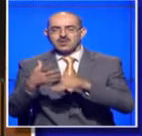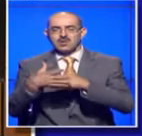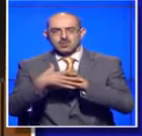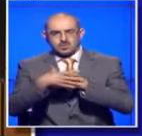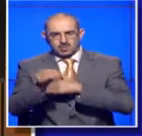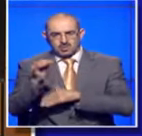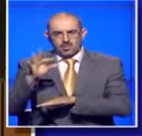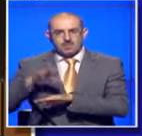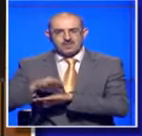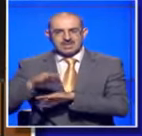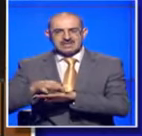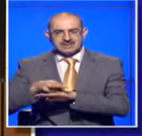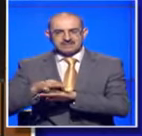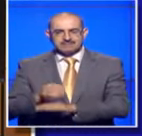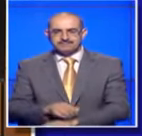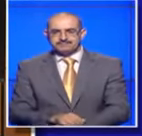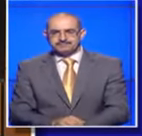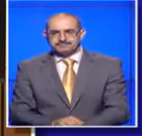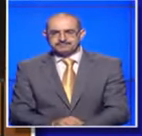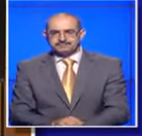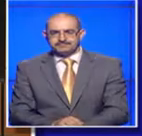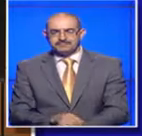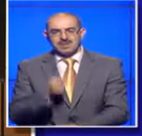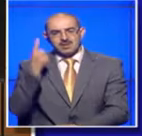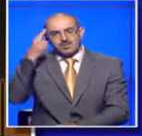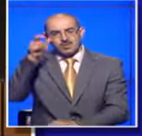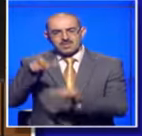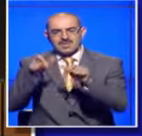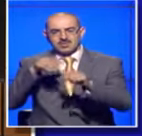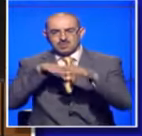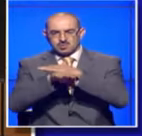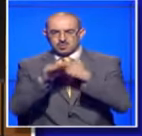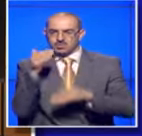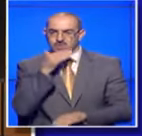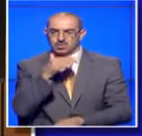تمثلت للشفاء خلال 24 ساعة الأخيرة. فيما يخص الحالات